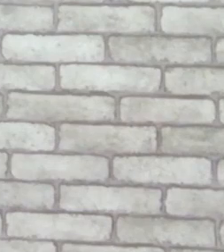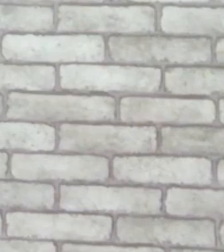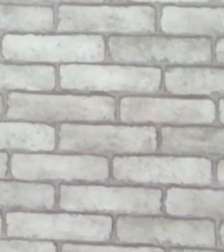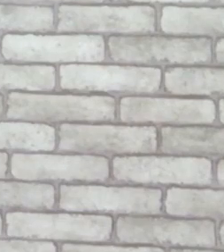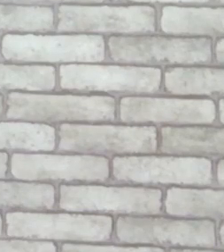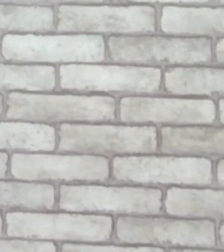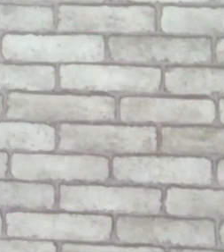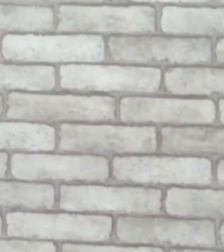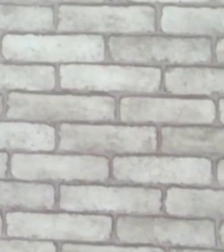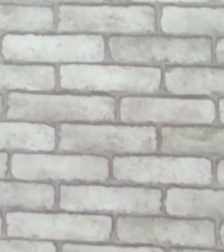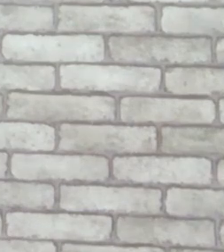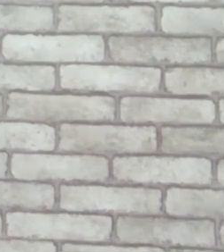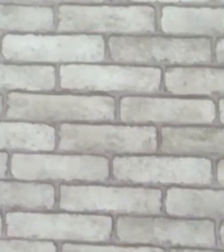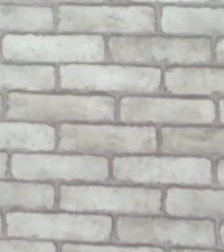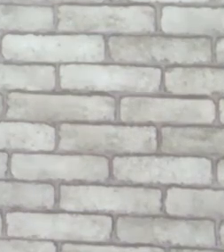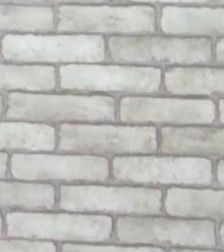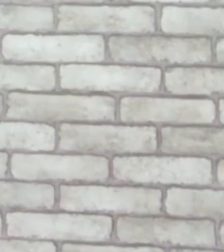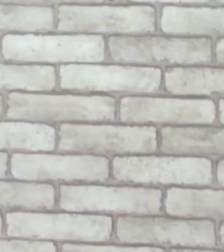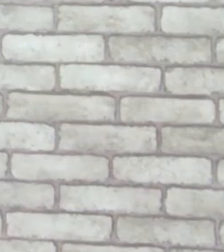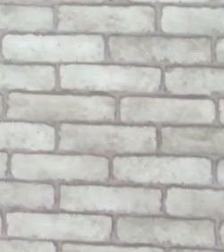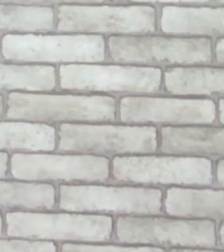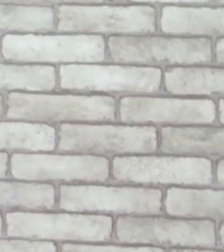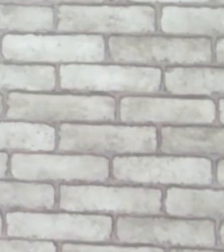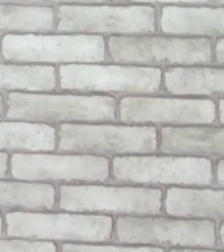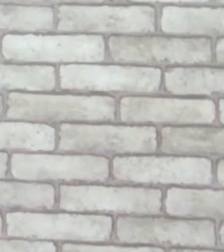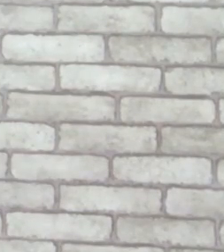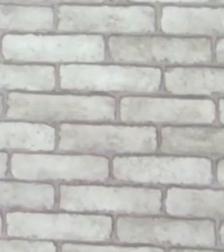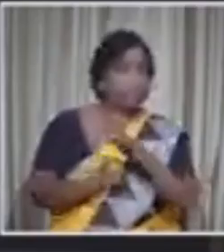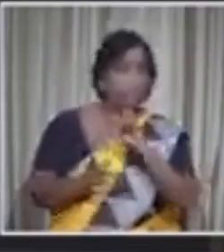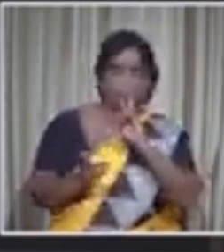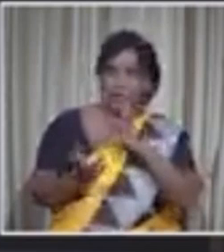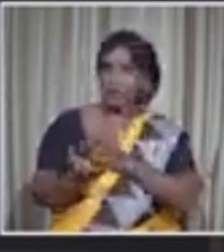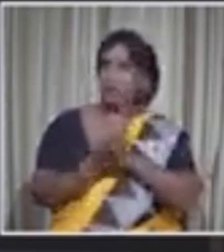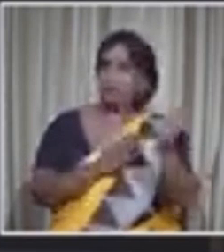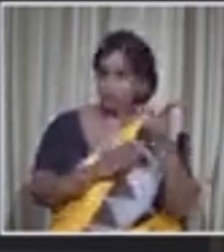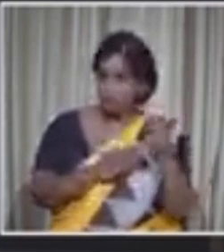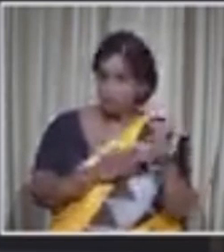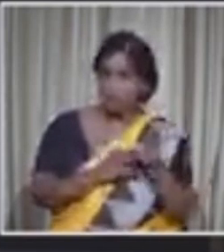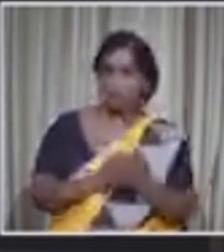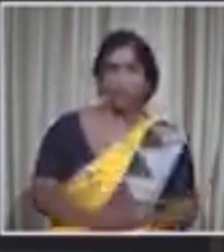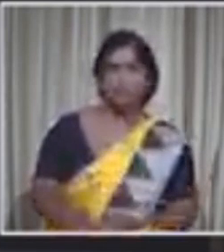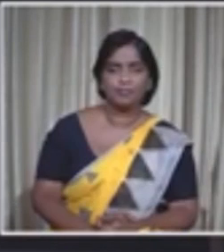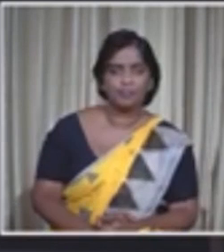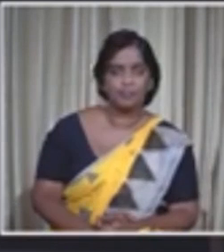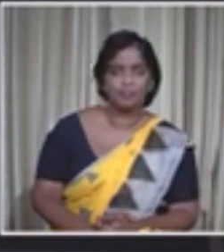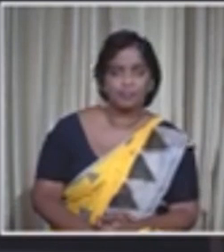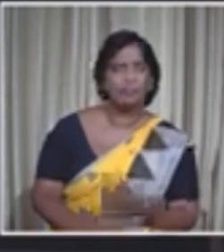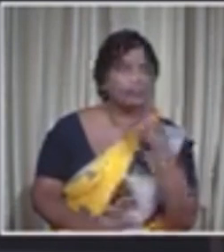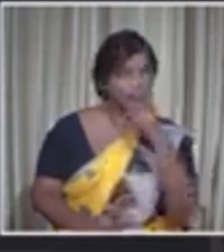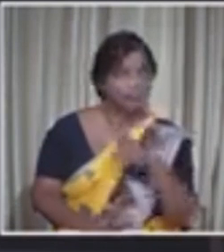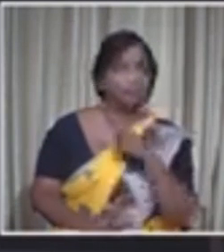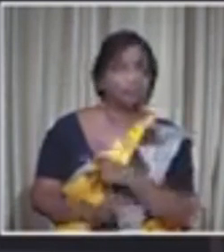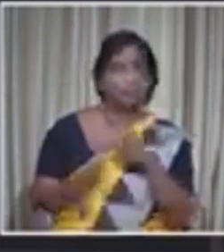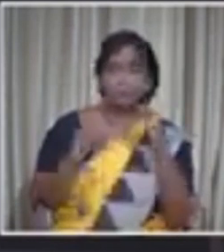சம்பளம் தாரோம் அது தாரோம் இது தாரோம் சொல்லிட்டு கடைசியில எதுவுமே கொடுக்கலையே நீங்க அப்படிங்கிற விஷயத்தையும் சொல்லியிருந்தாரு அவர்களுக்கு வீடும் வழங்கவில்லை அவர்களுக்கு ரோடும்